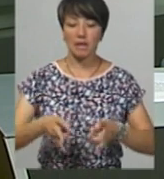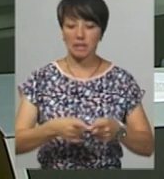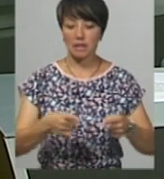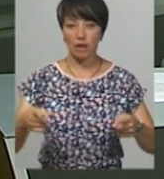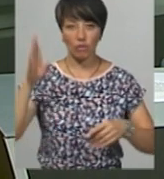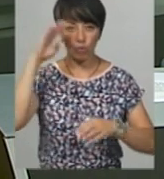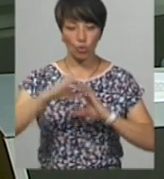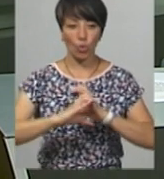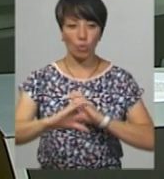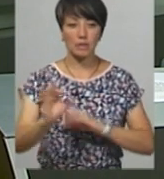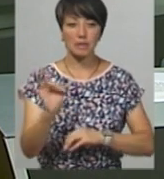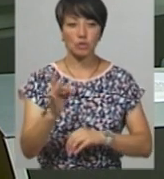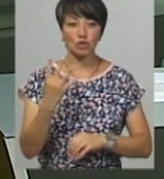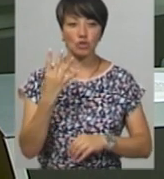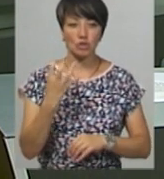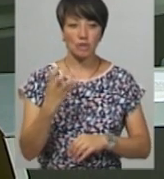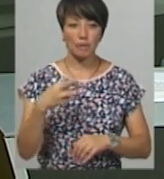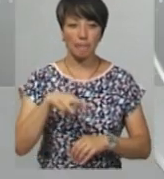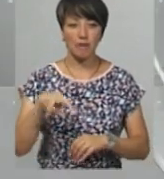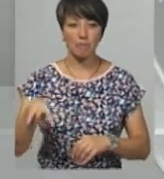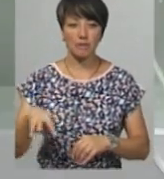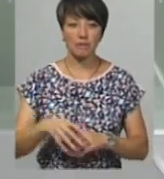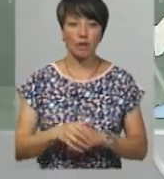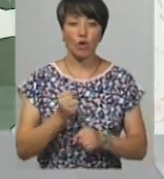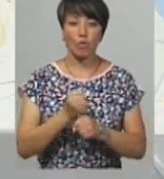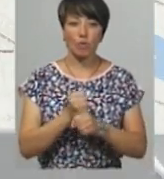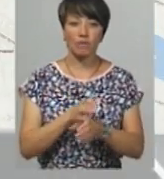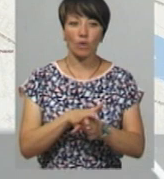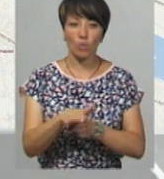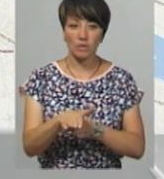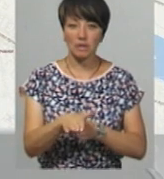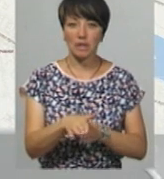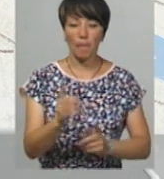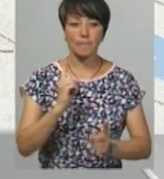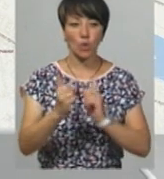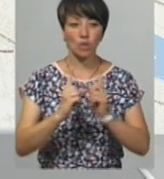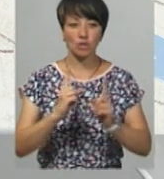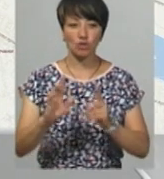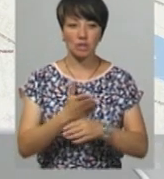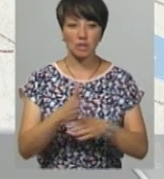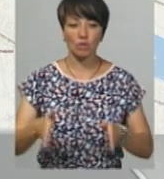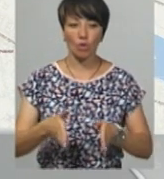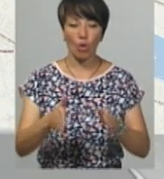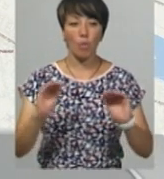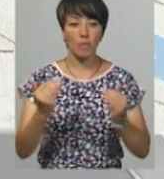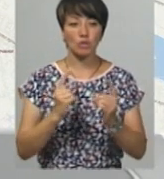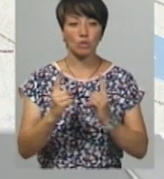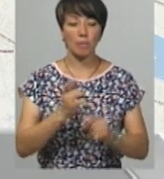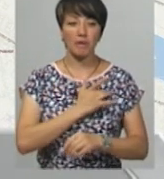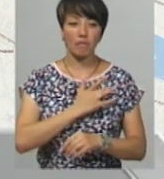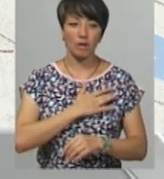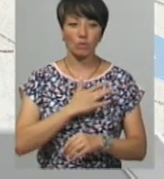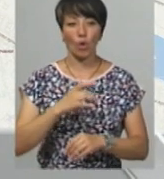ділянки водогону діаметром 400 мм. Оскільки роботи виконуватимуться на проїзній частині дороги, буде обмежено рух приватного